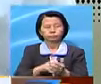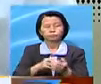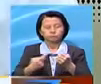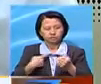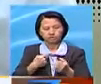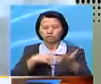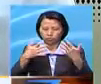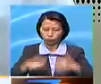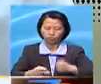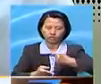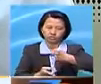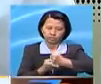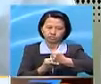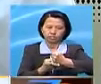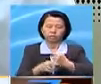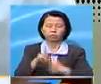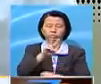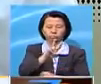penjimatan